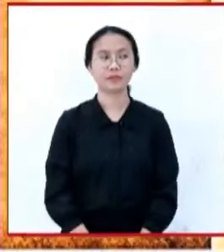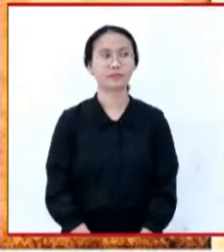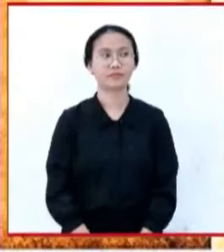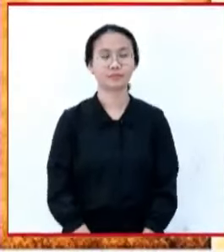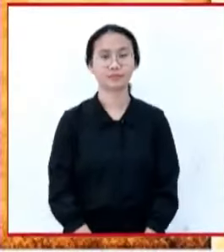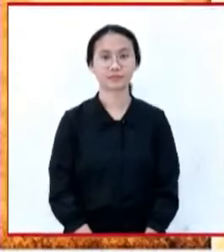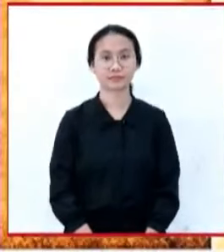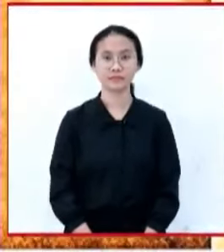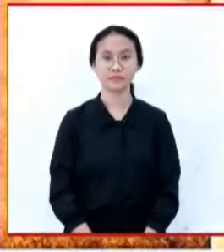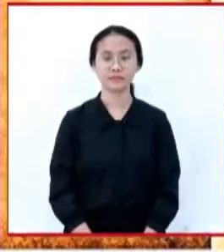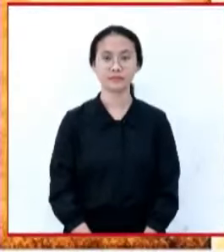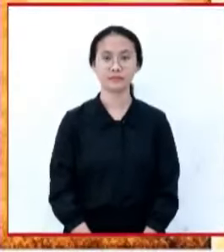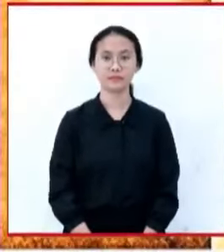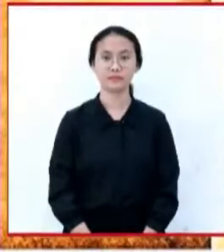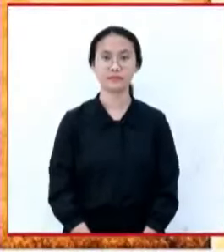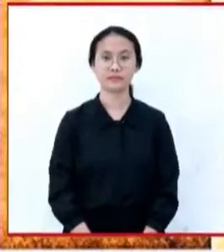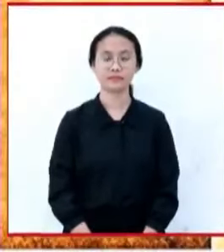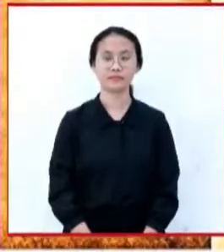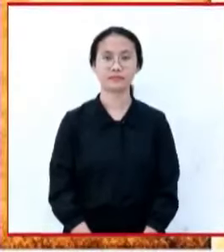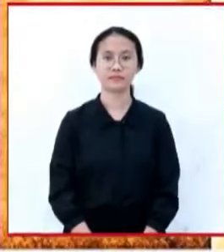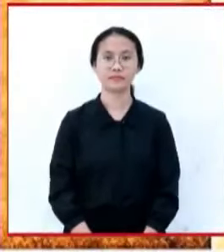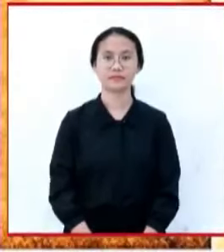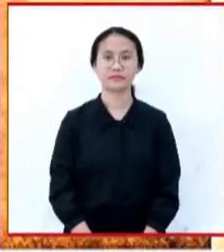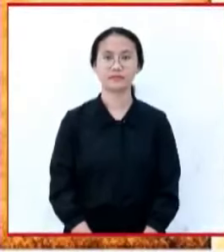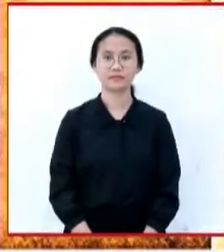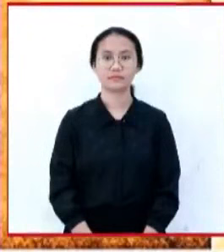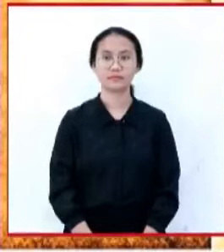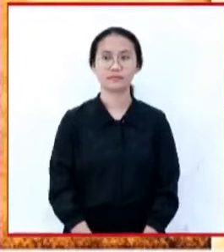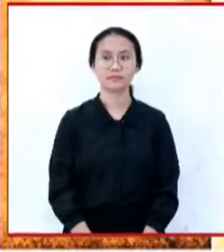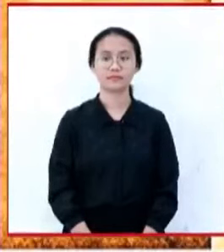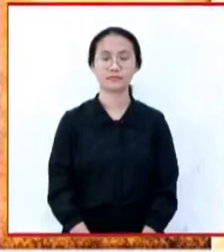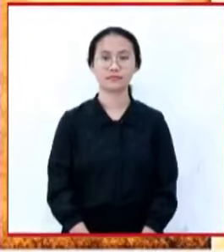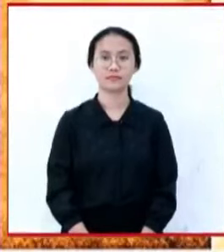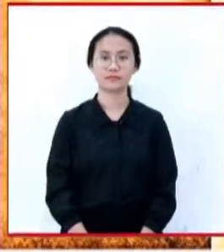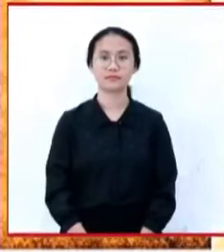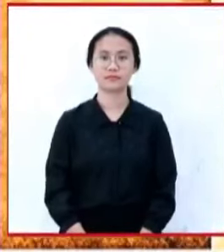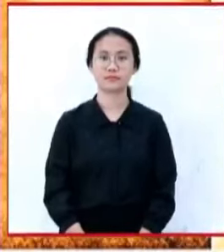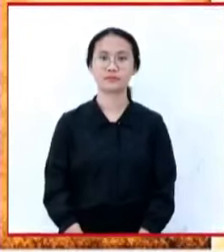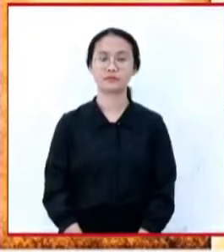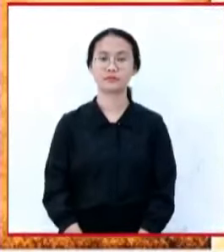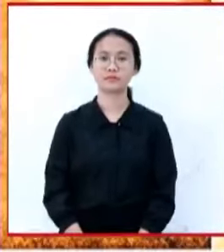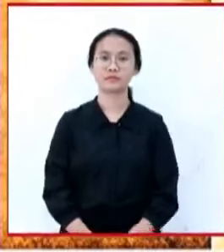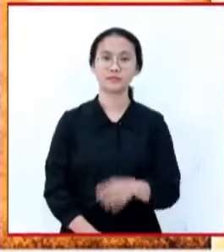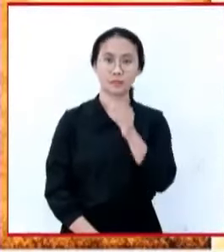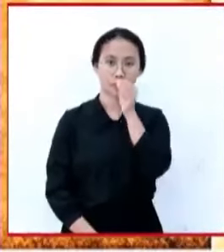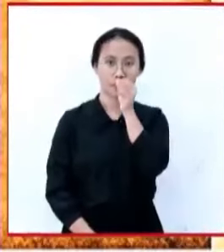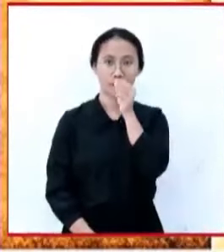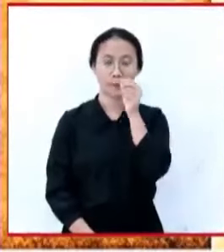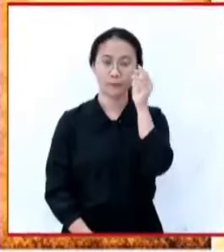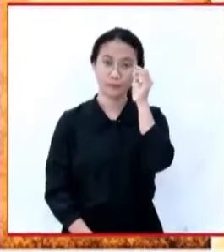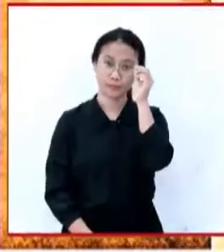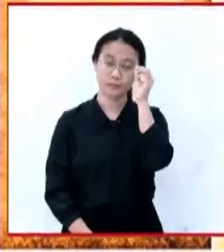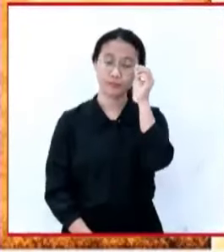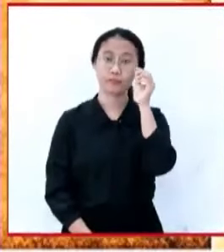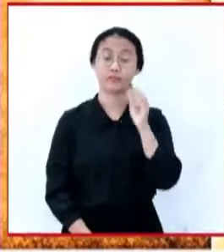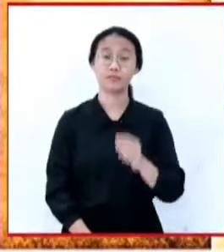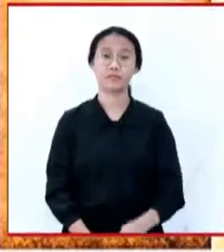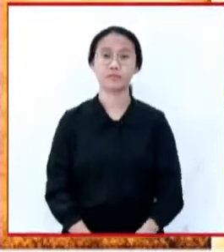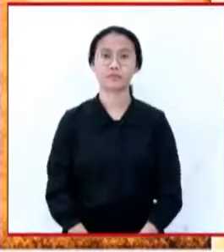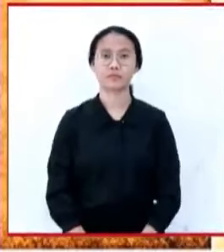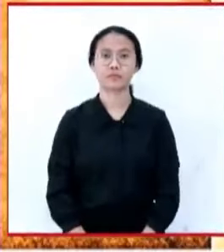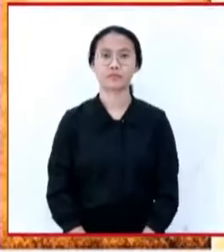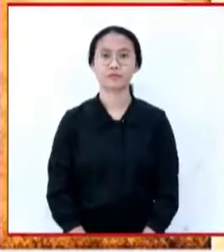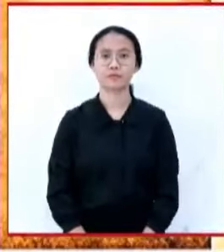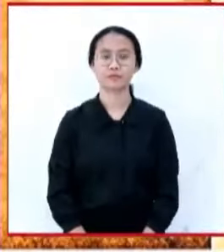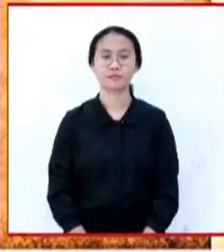tumbuh-tumbuhan hijau saya dapat melihat sebuah jalan sempit berliku menelusuri Sampai Ke puncaknya lalu